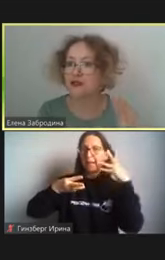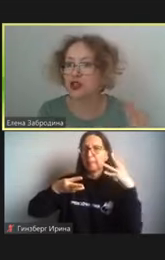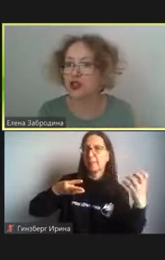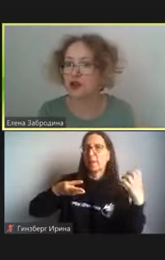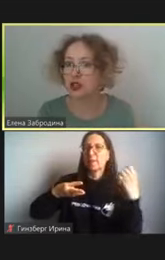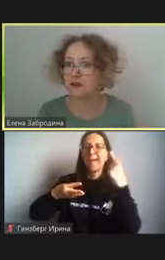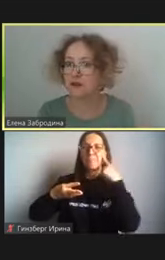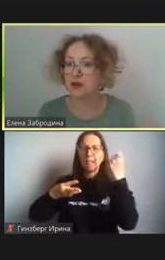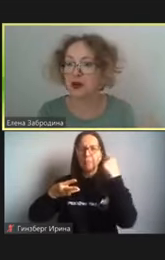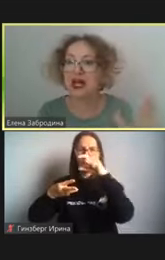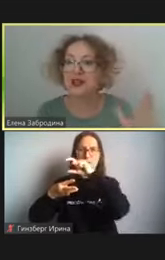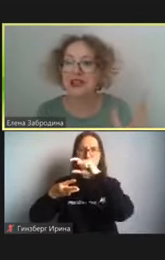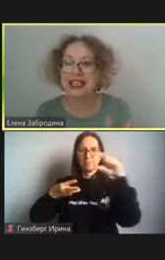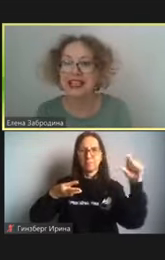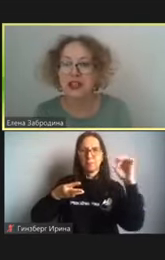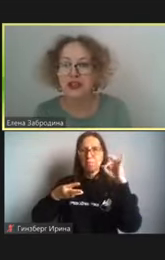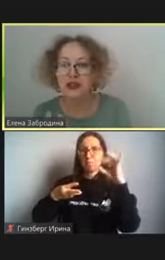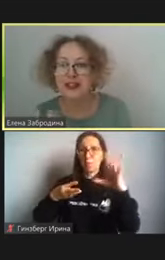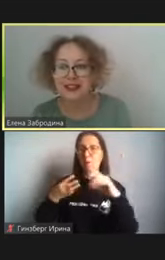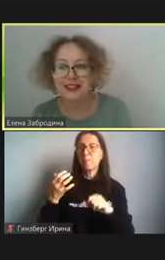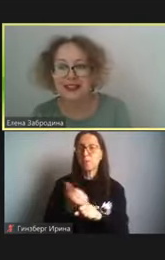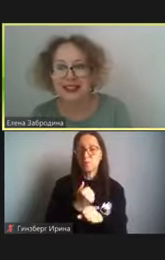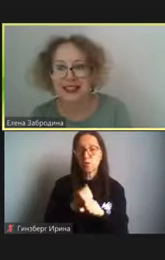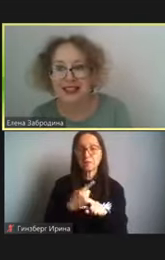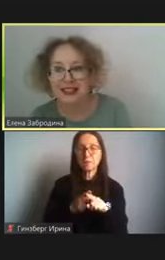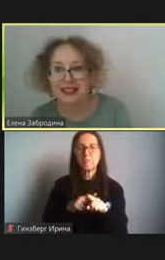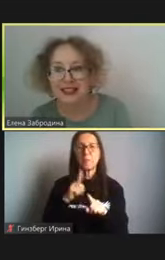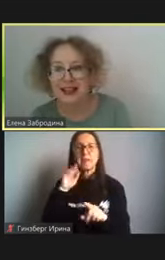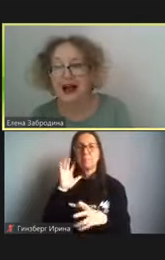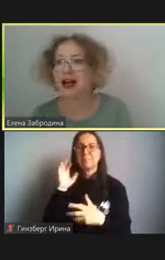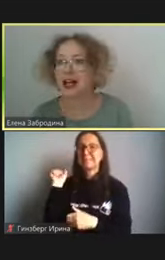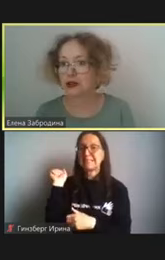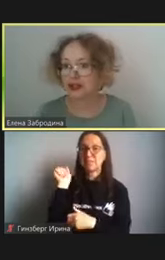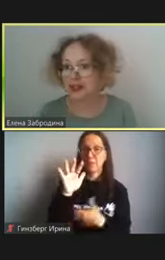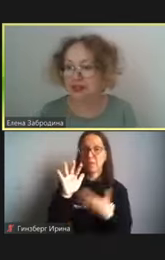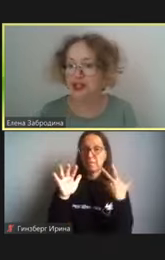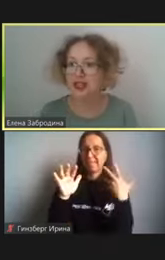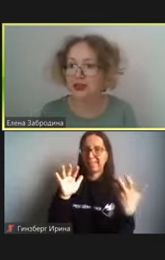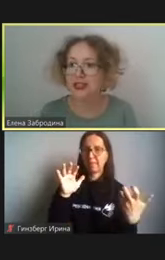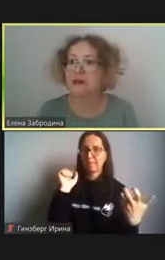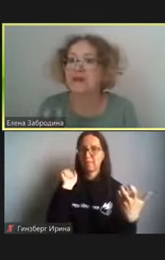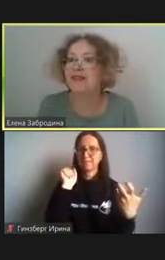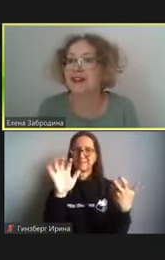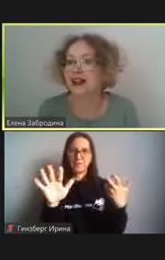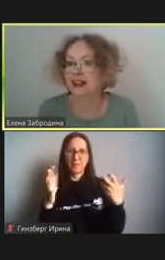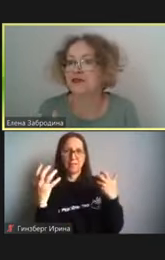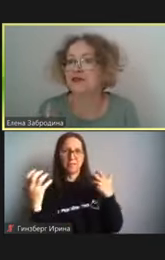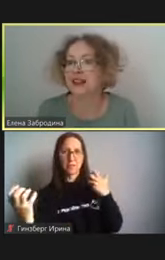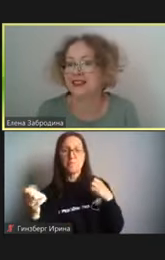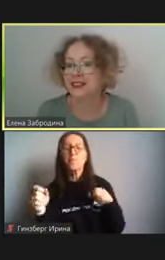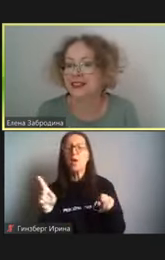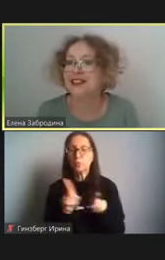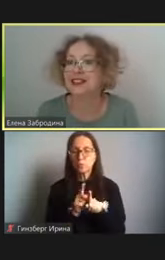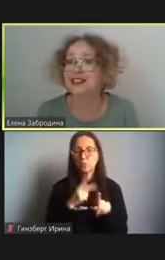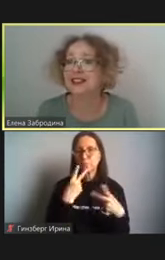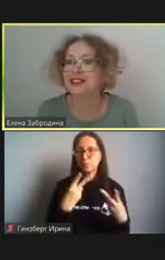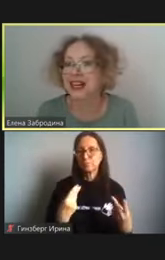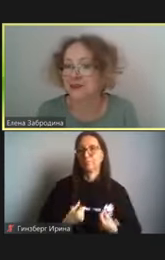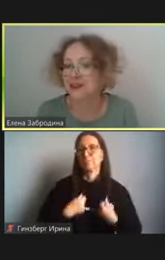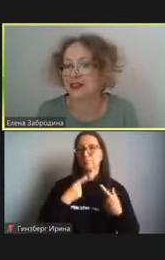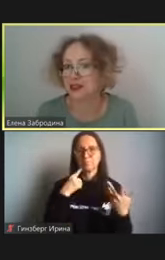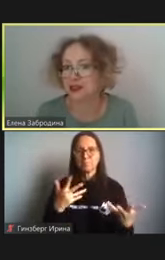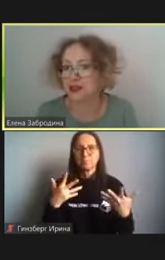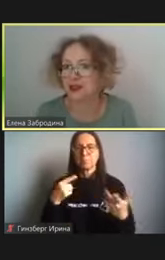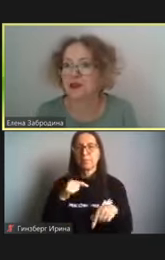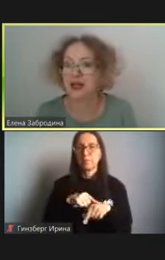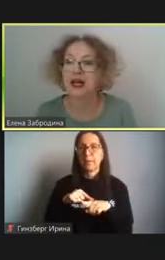яркое, освещенное пятно. То есть это еще игра света и тени, которая также добавляет выразительности,